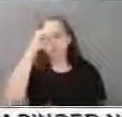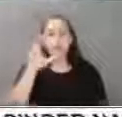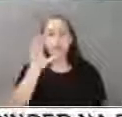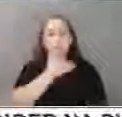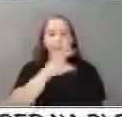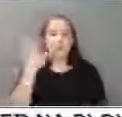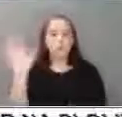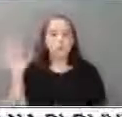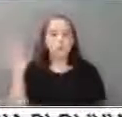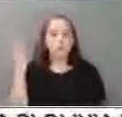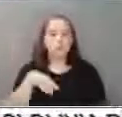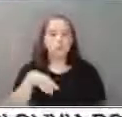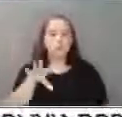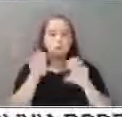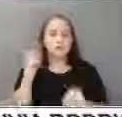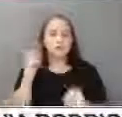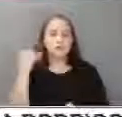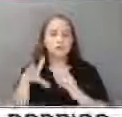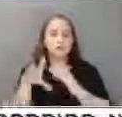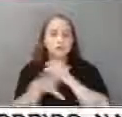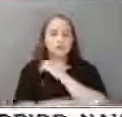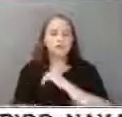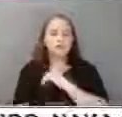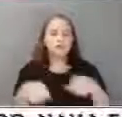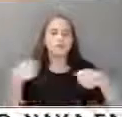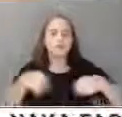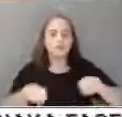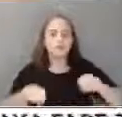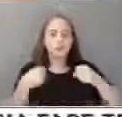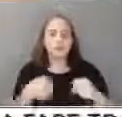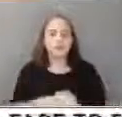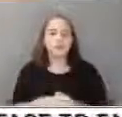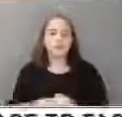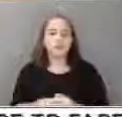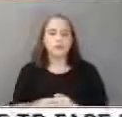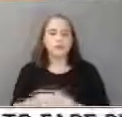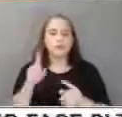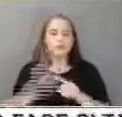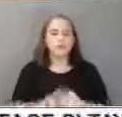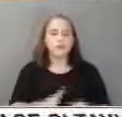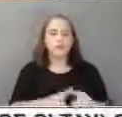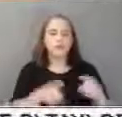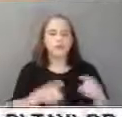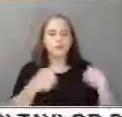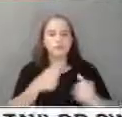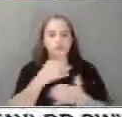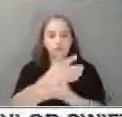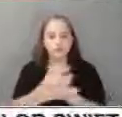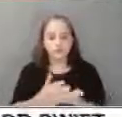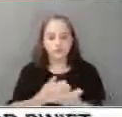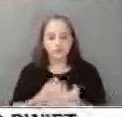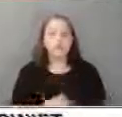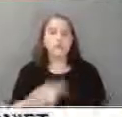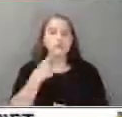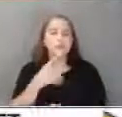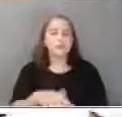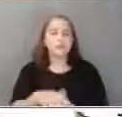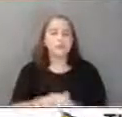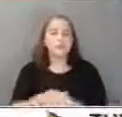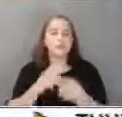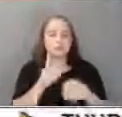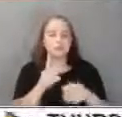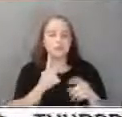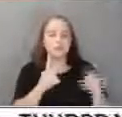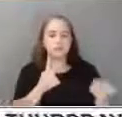Dahil sa hindi pagsusuot ng helmet habang nakasakay sa motorsiklo, nakilala at naaresto ng mga pulis ang